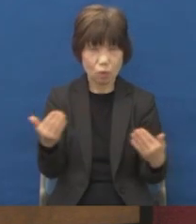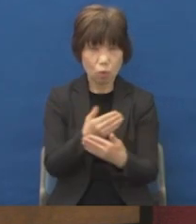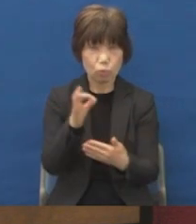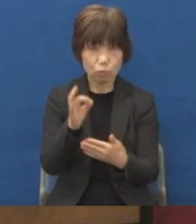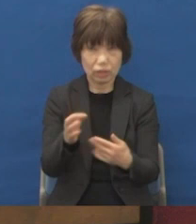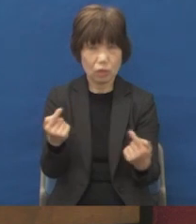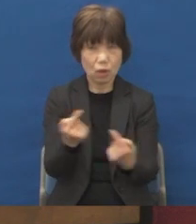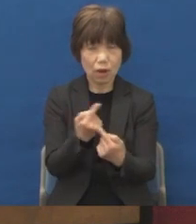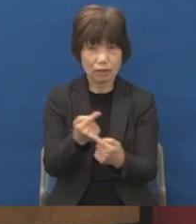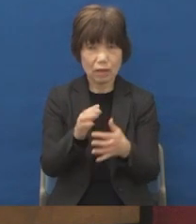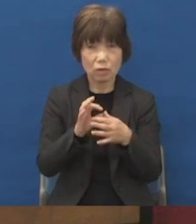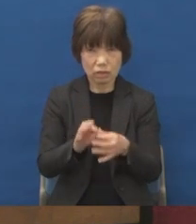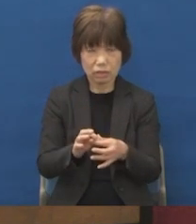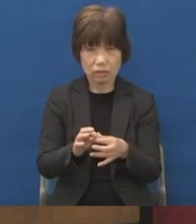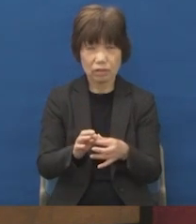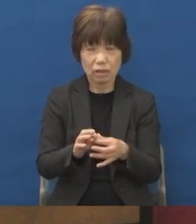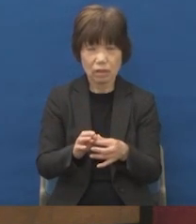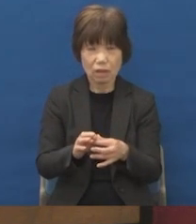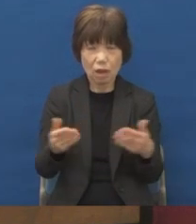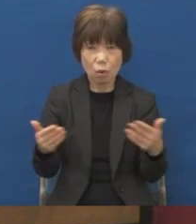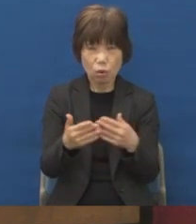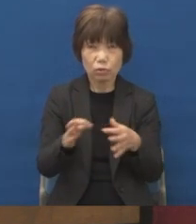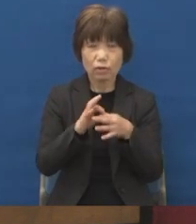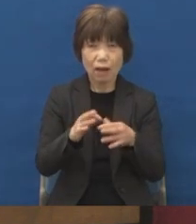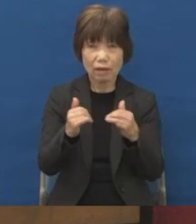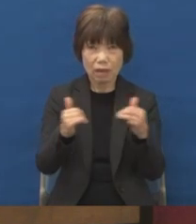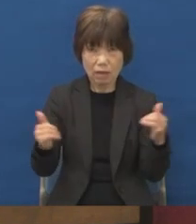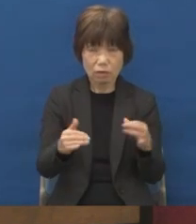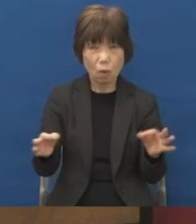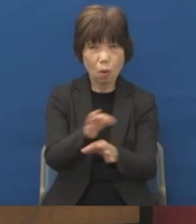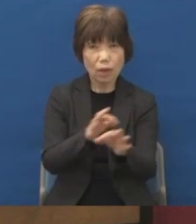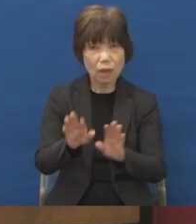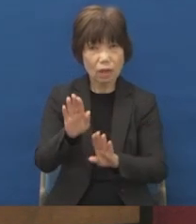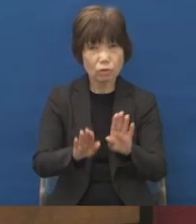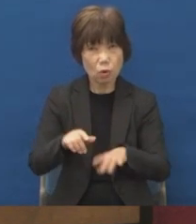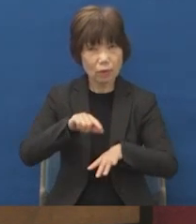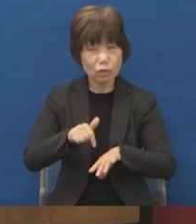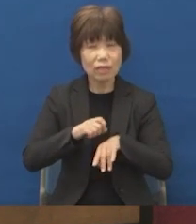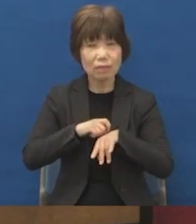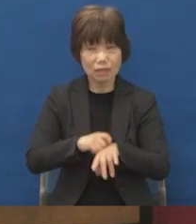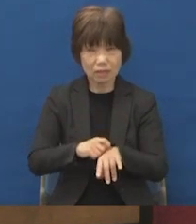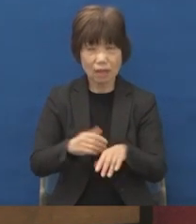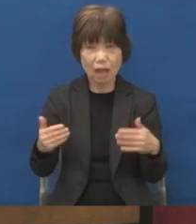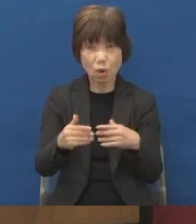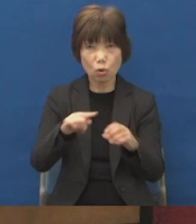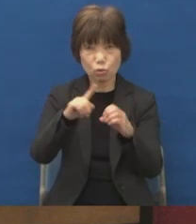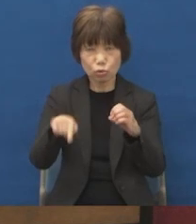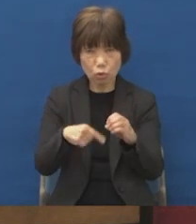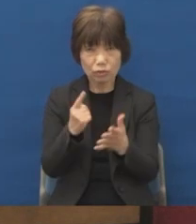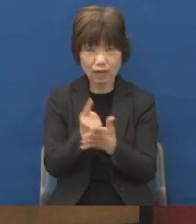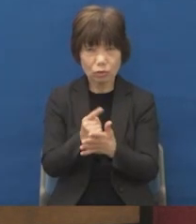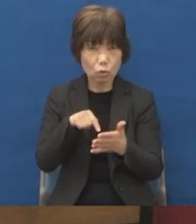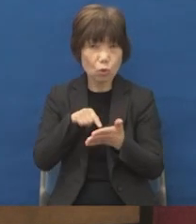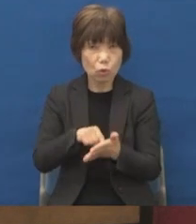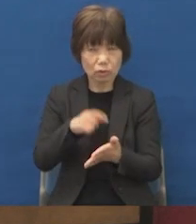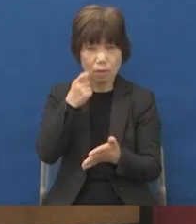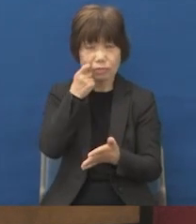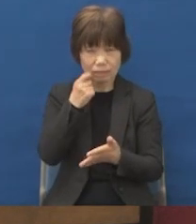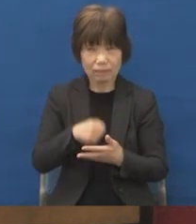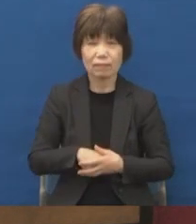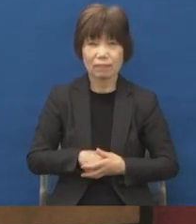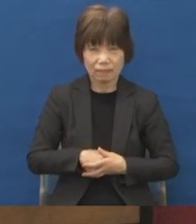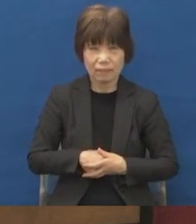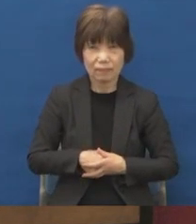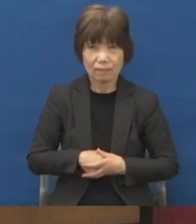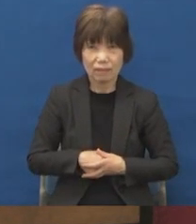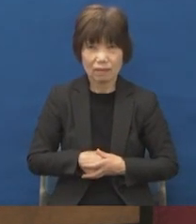者を取り巻く経営環境は大変厳しく、交通局の努力だけでは市民生活を守ることはできません。敬